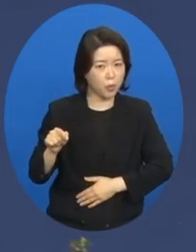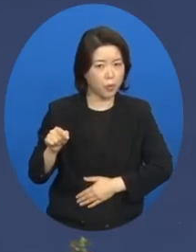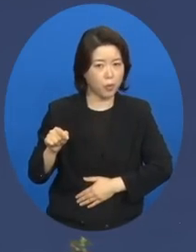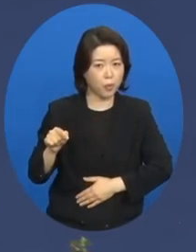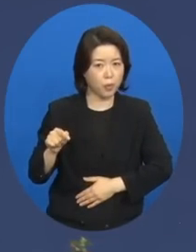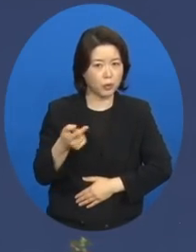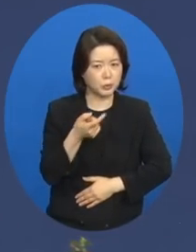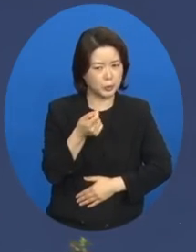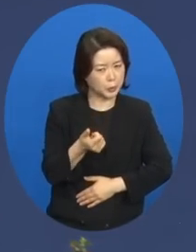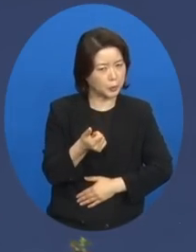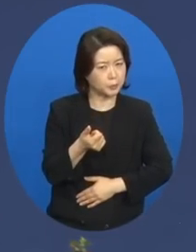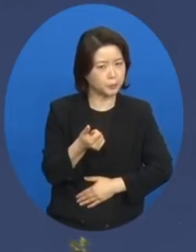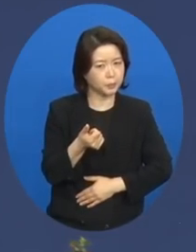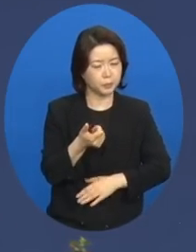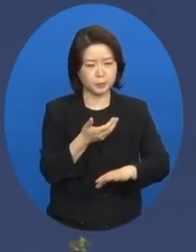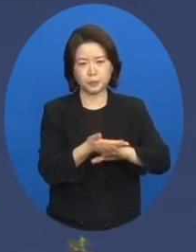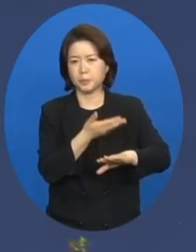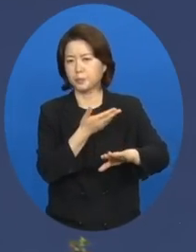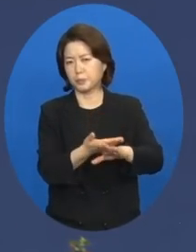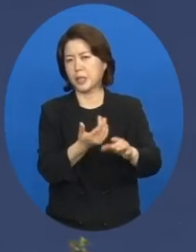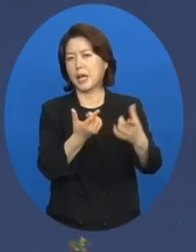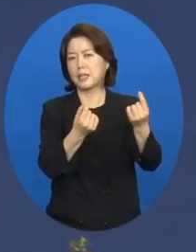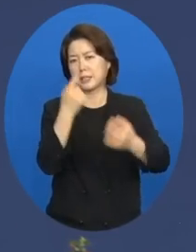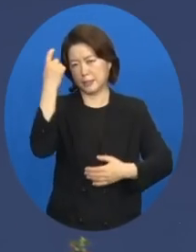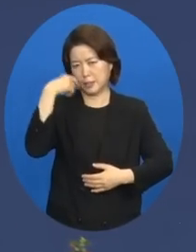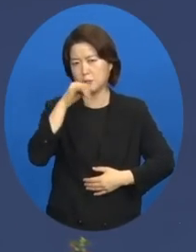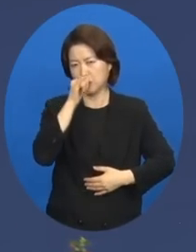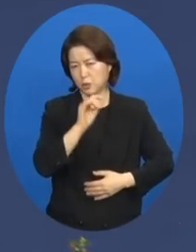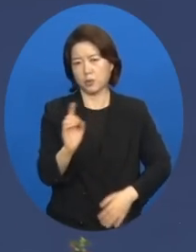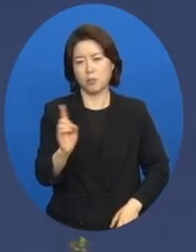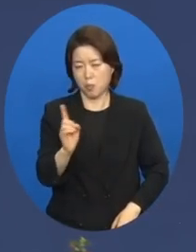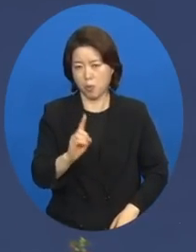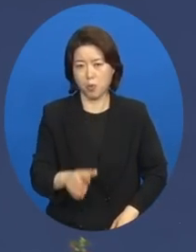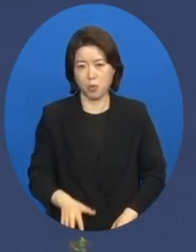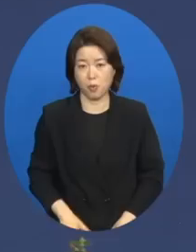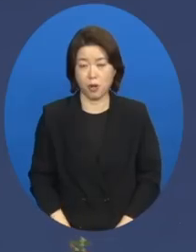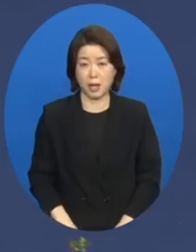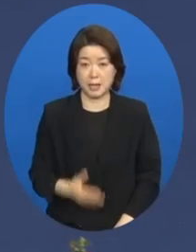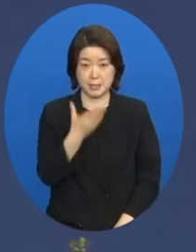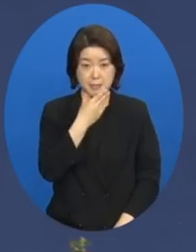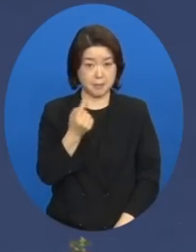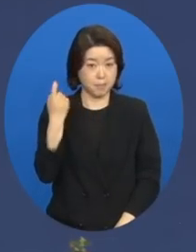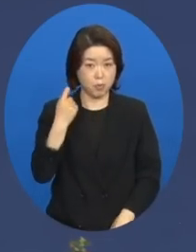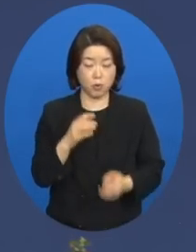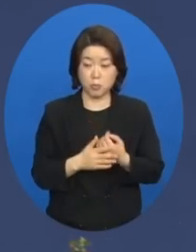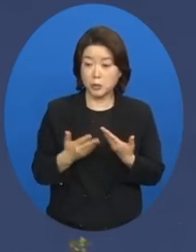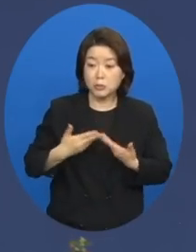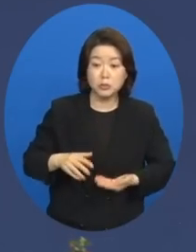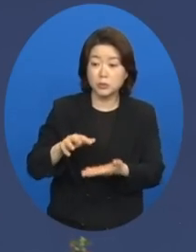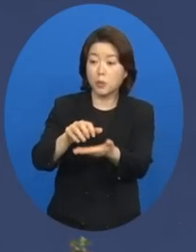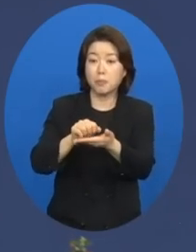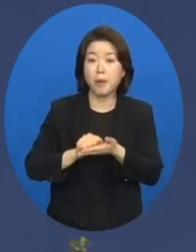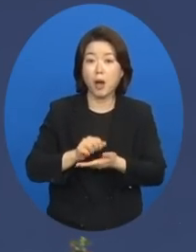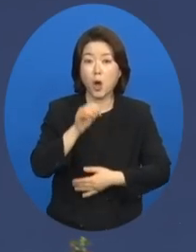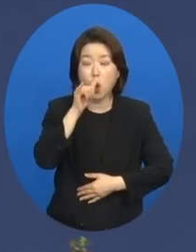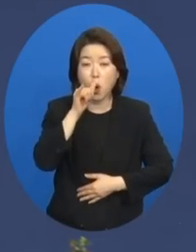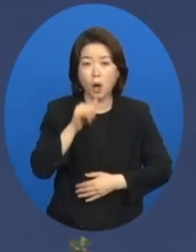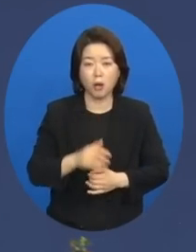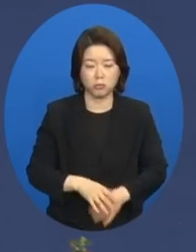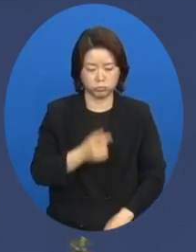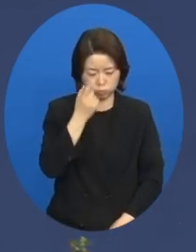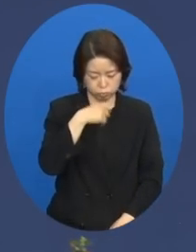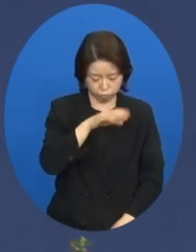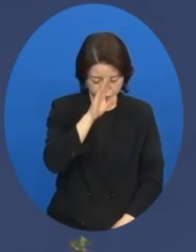이게 조금 좀 다른 것 같은 이런 느낌이 드는 게 복음을 참 진지하게 받아들였는데